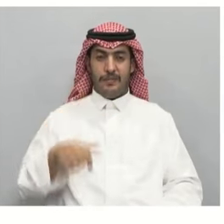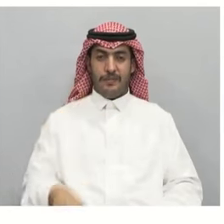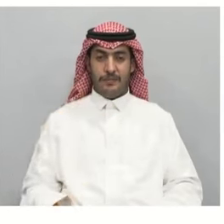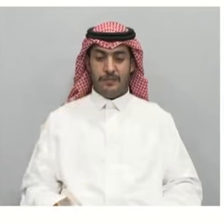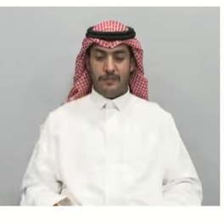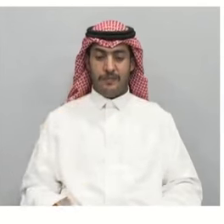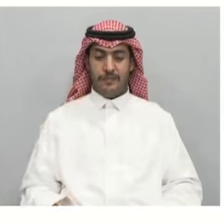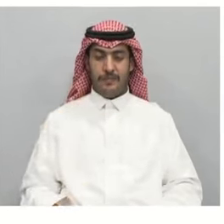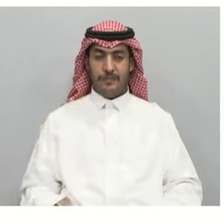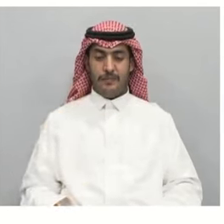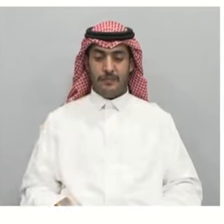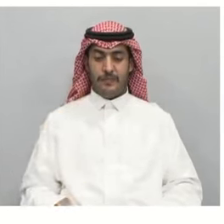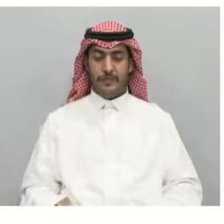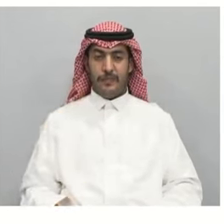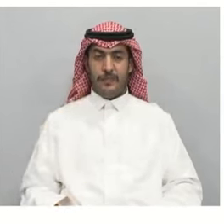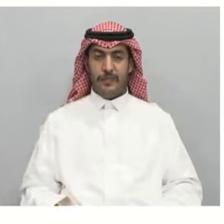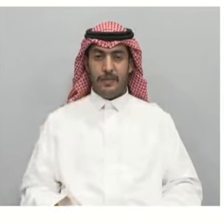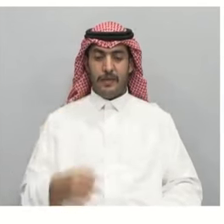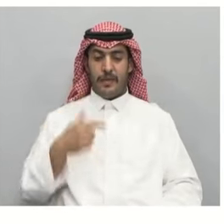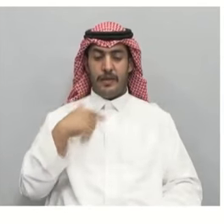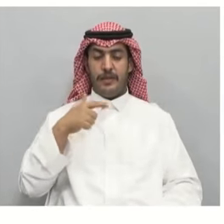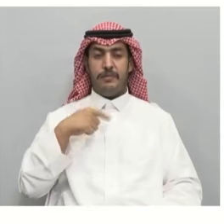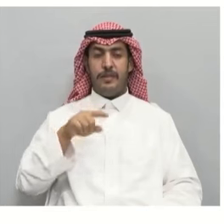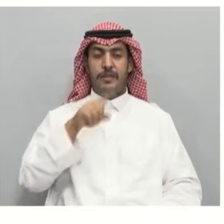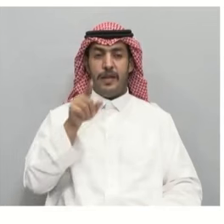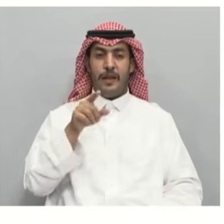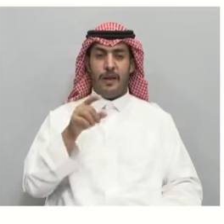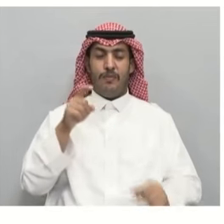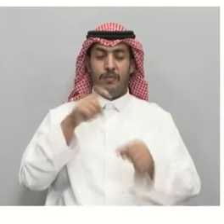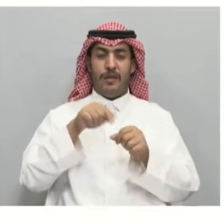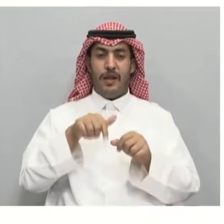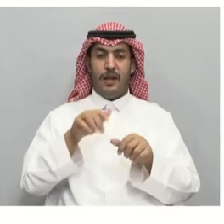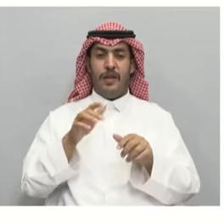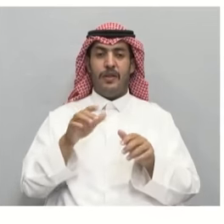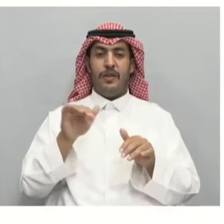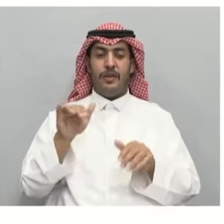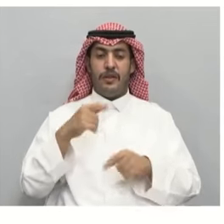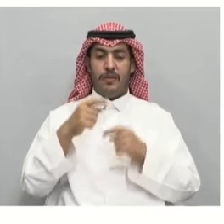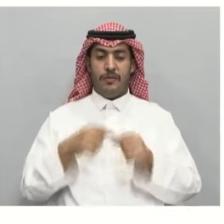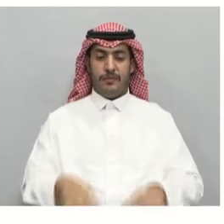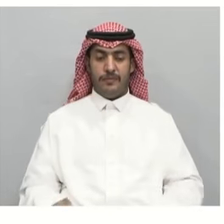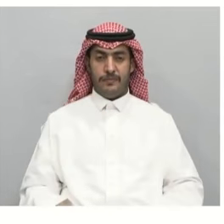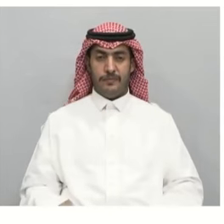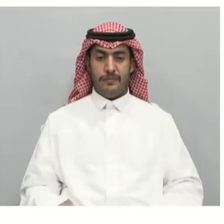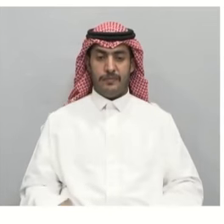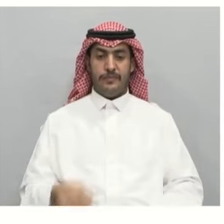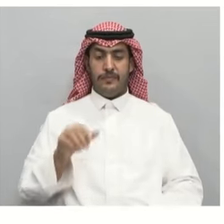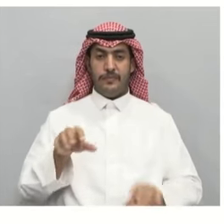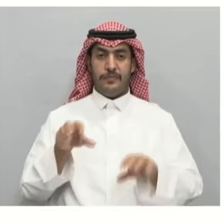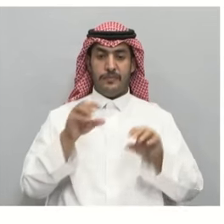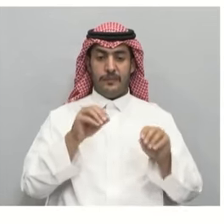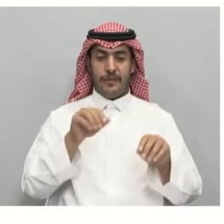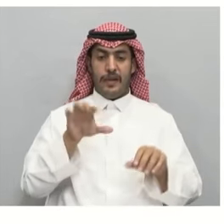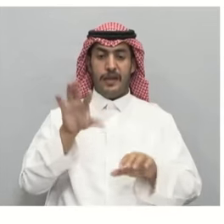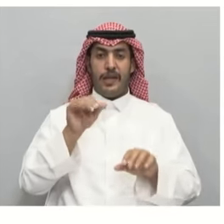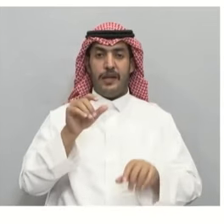تحتوي على مسار واحد فقط اللي هو الدائره الموصوله على التوالي نيجي الان